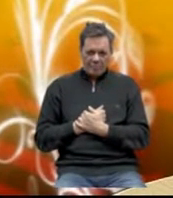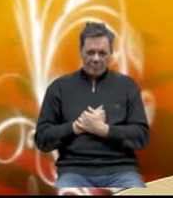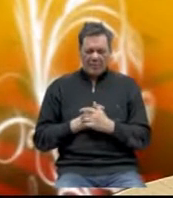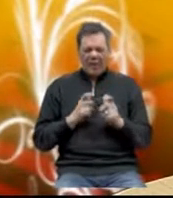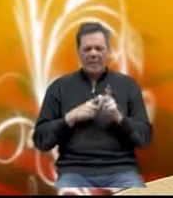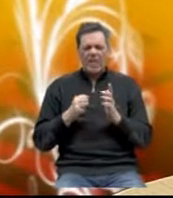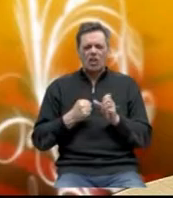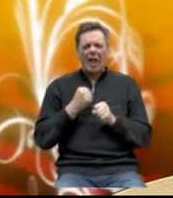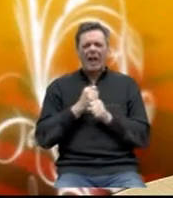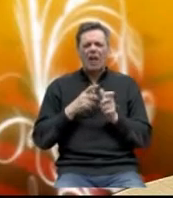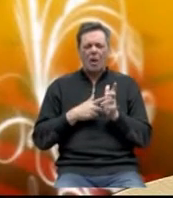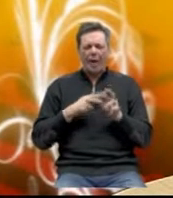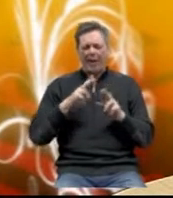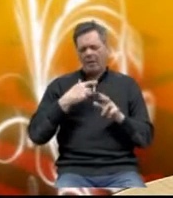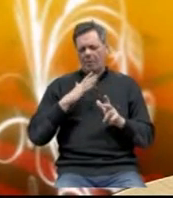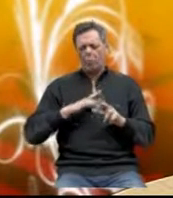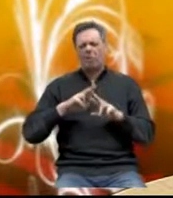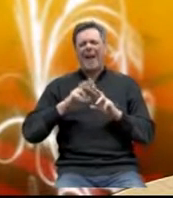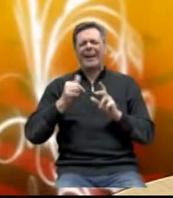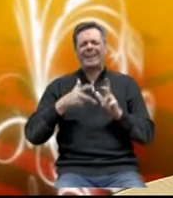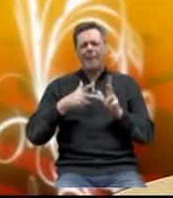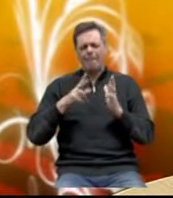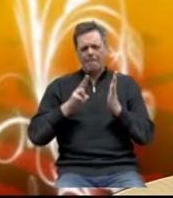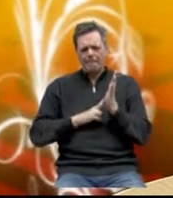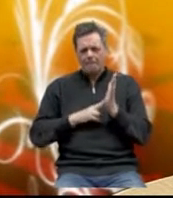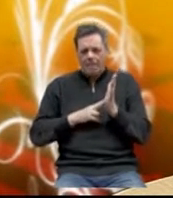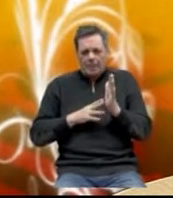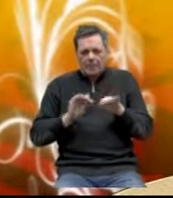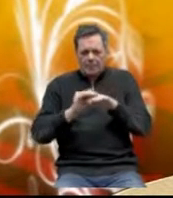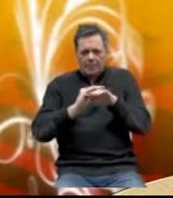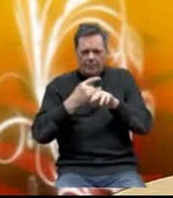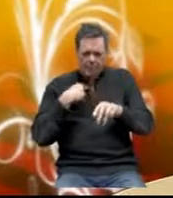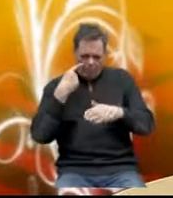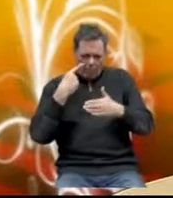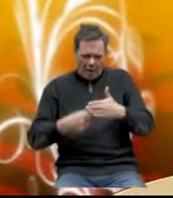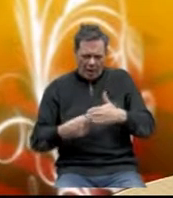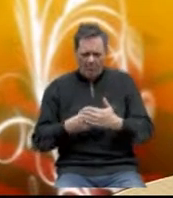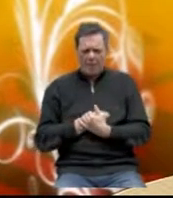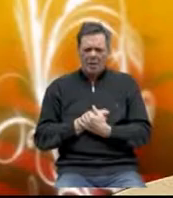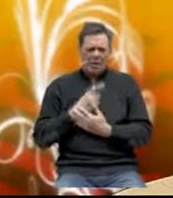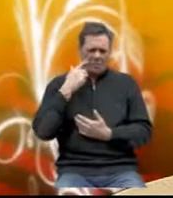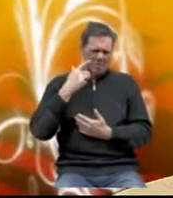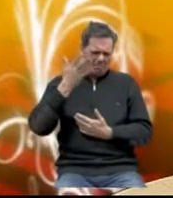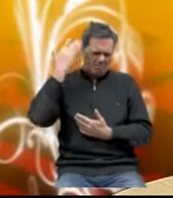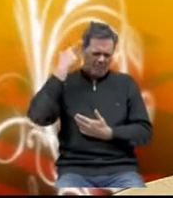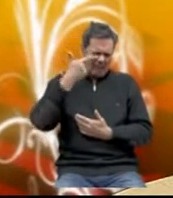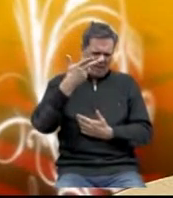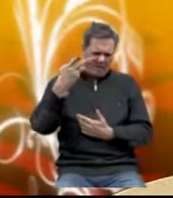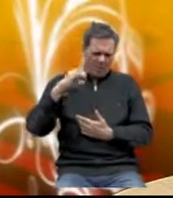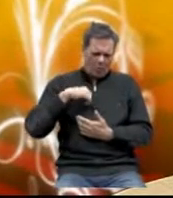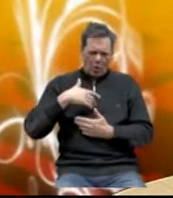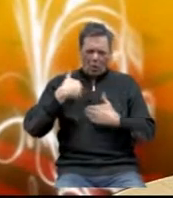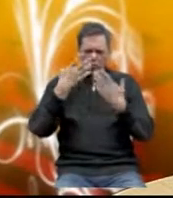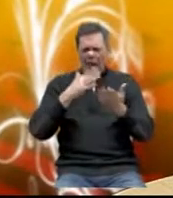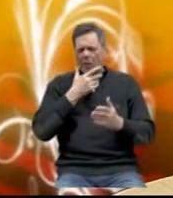Nada Hrdan su samo malo, da ja malo pogledam koje je to godine bilo, a bilo je pre 2-3 godine, izdali jednu